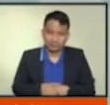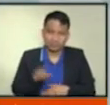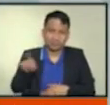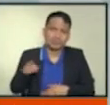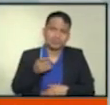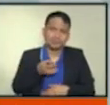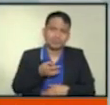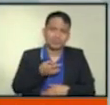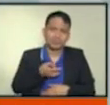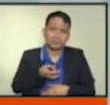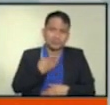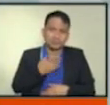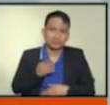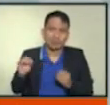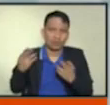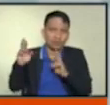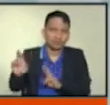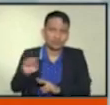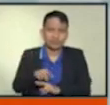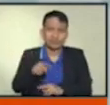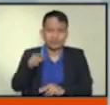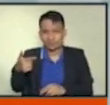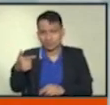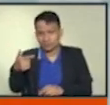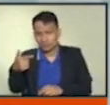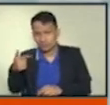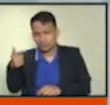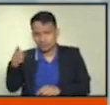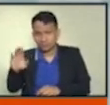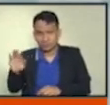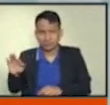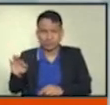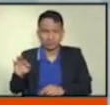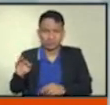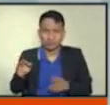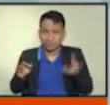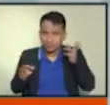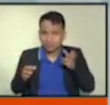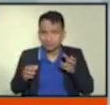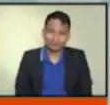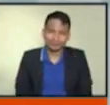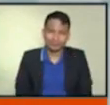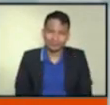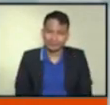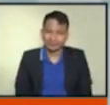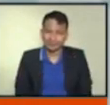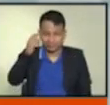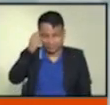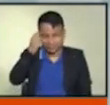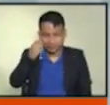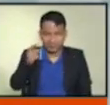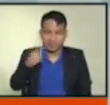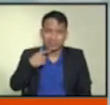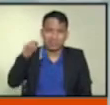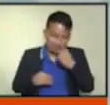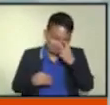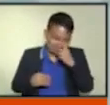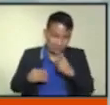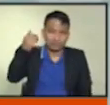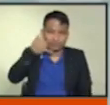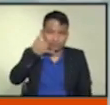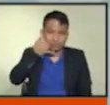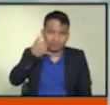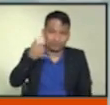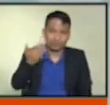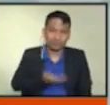Napaka-bastos naman po itong kabit nyo. Pinarinig pa kay Mister kung paano kayo mag-chop-chop-chop. Hindi naman po. Eh, tumawag yung kabit